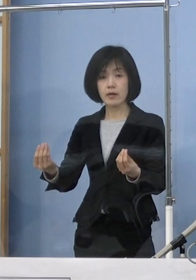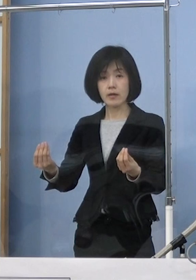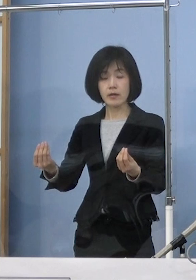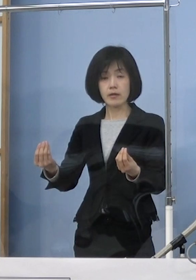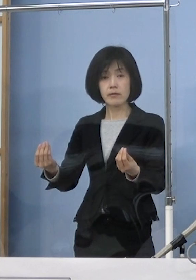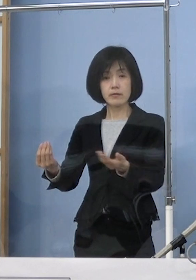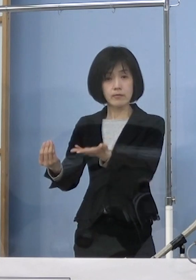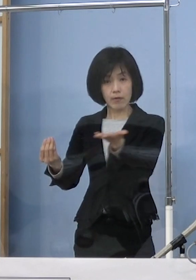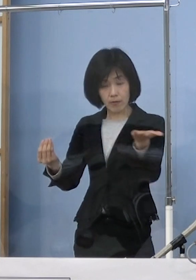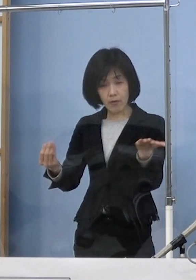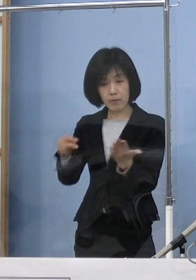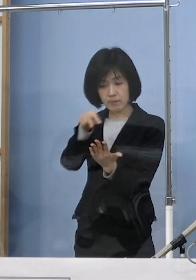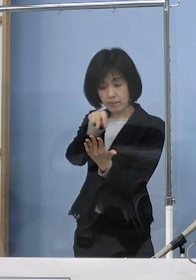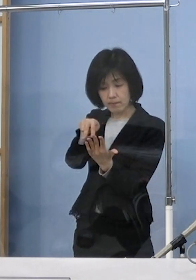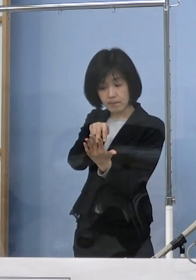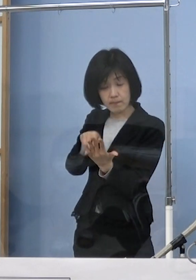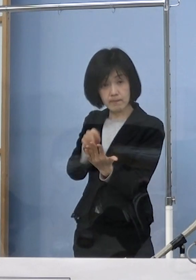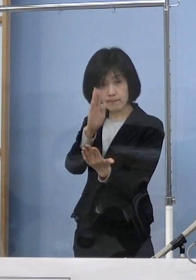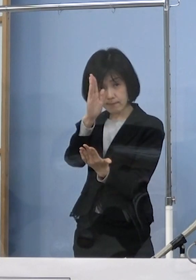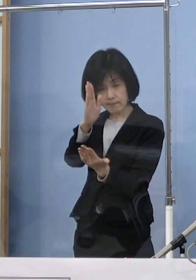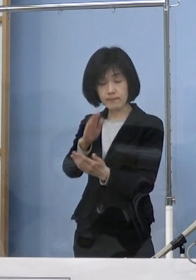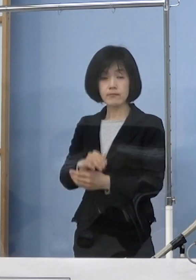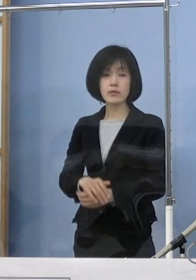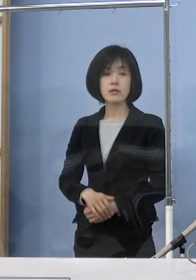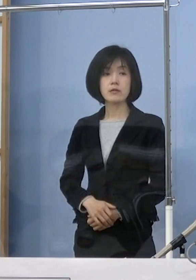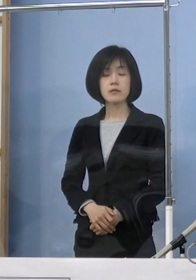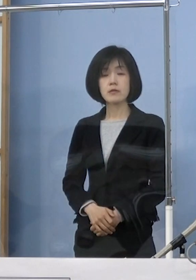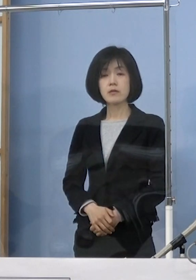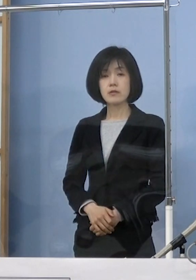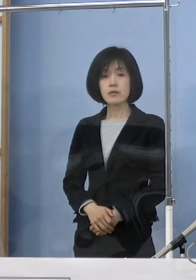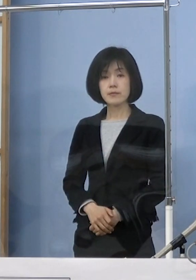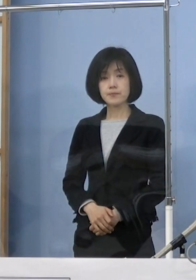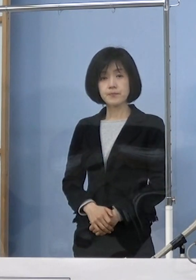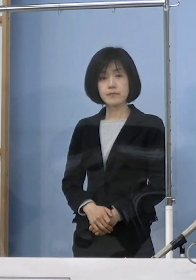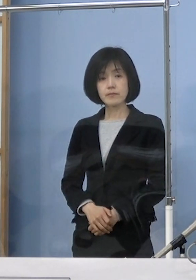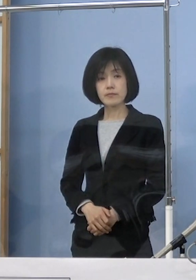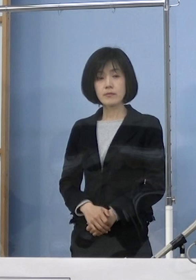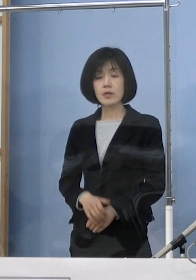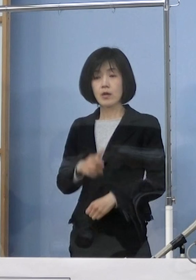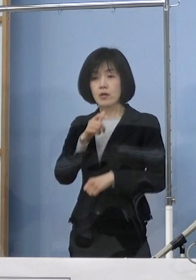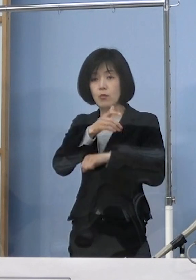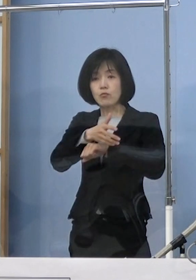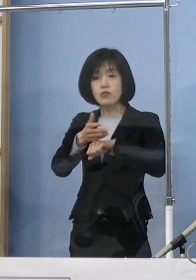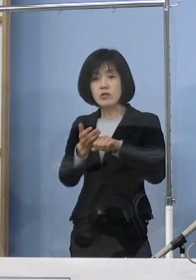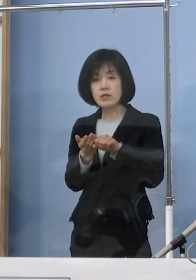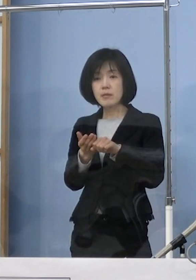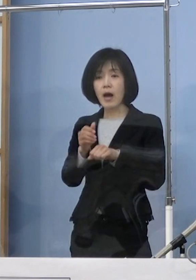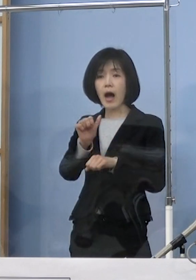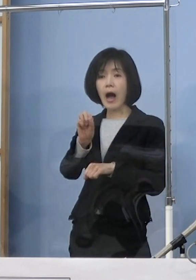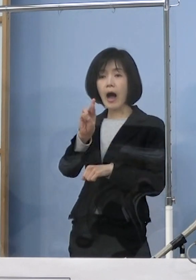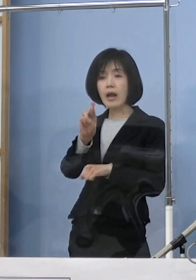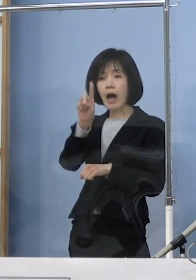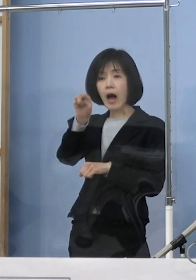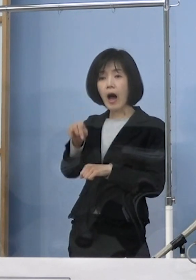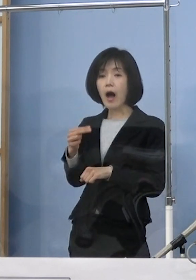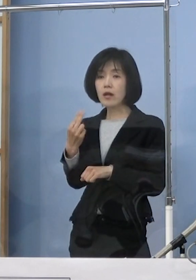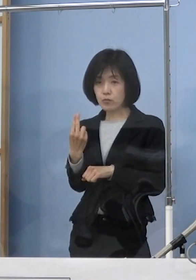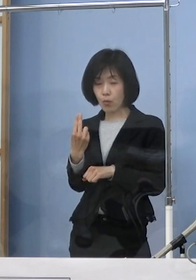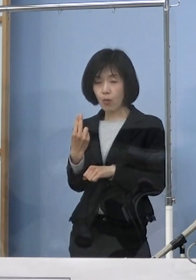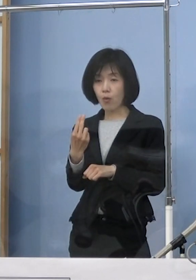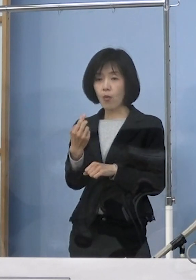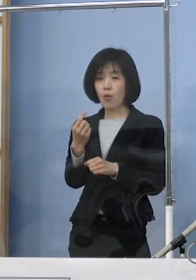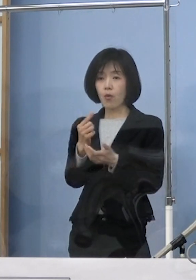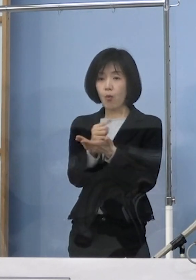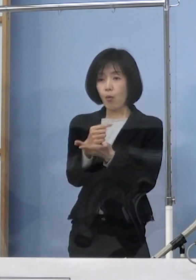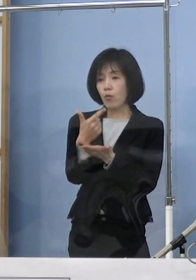ている資料をご参照願います。これを受けまして、徳島アラートに関わるいわゆる6指